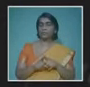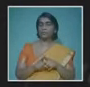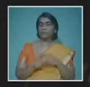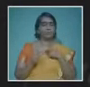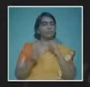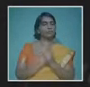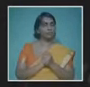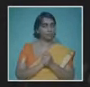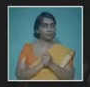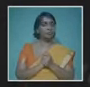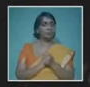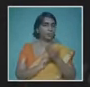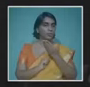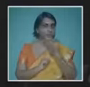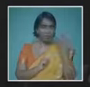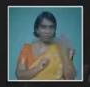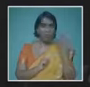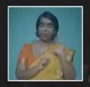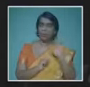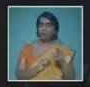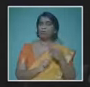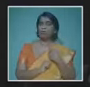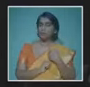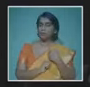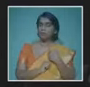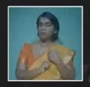පරිවර්තනය කරන්න පුළුවන්කමක් ලැබීම අපි ලබන ජයග්‍රහණය.